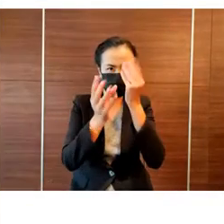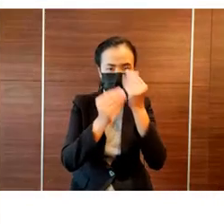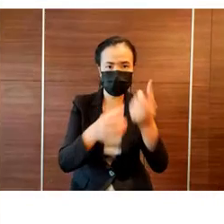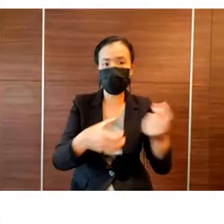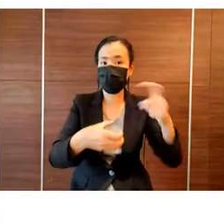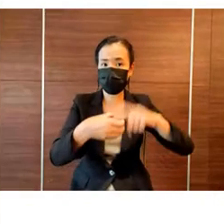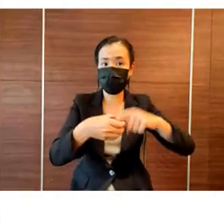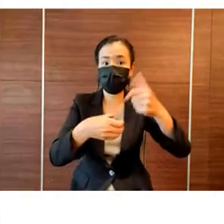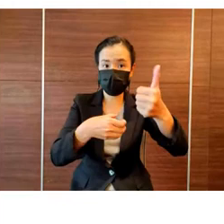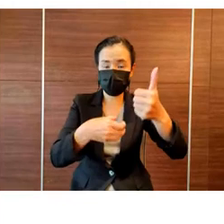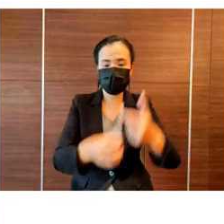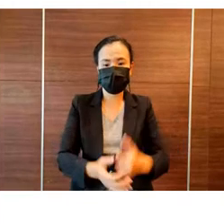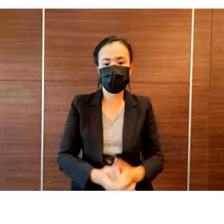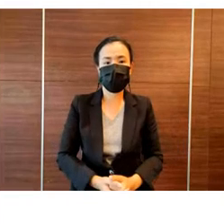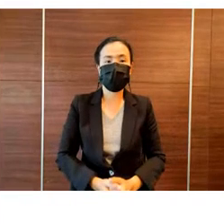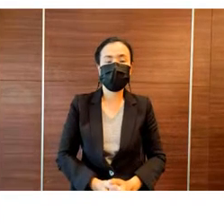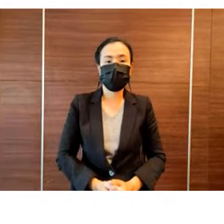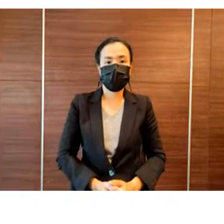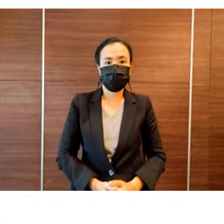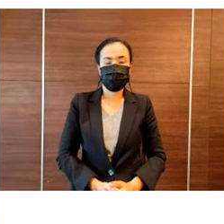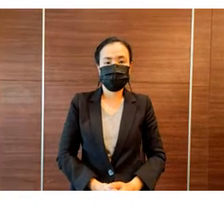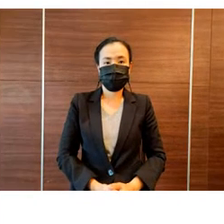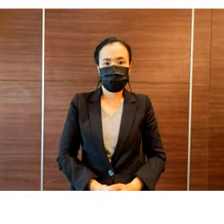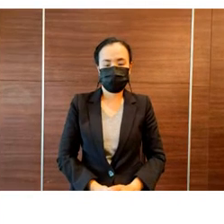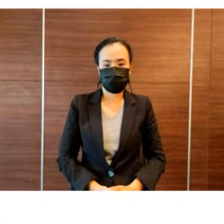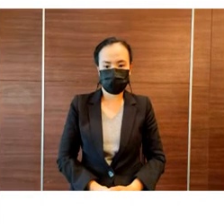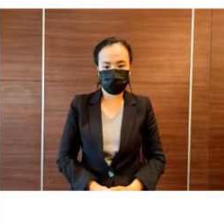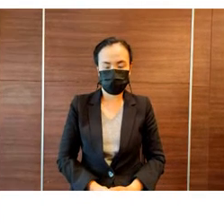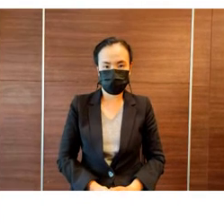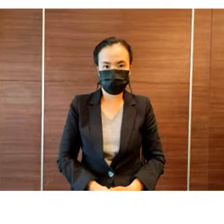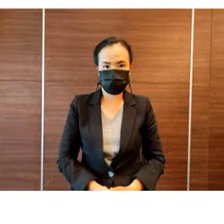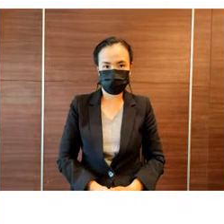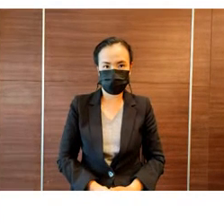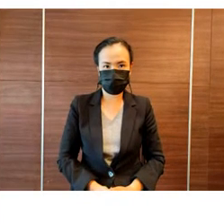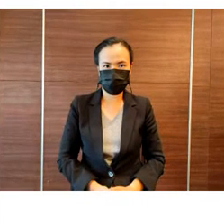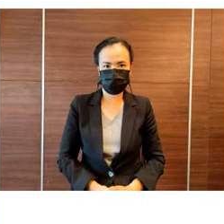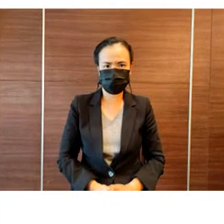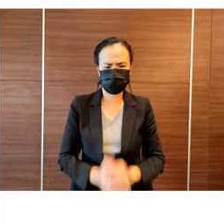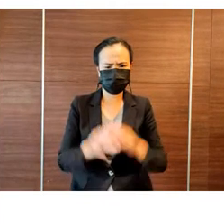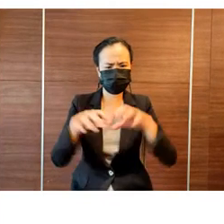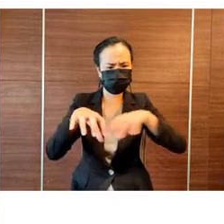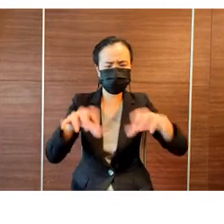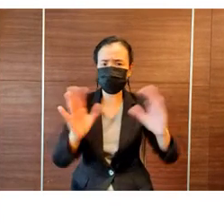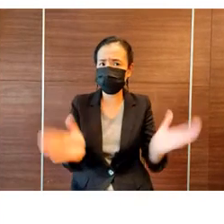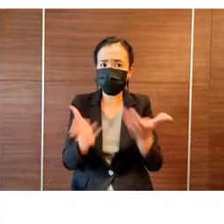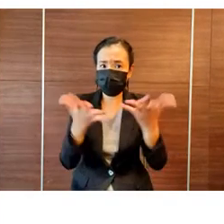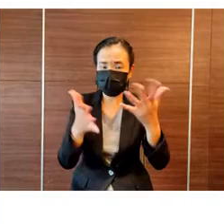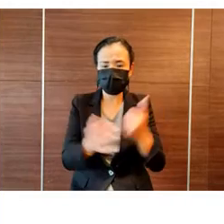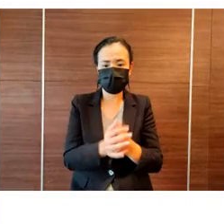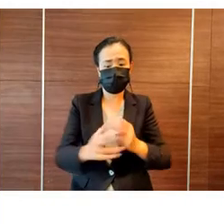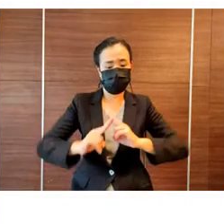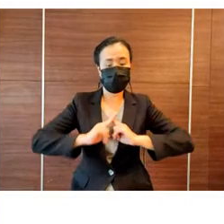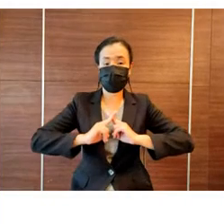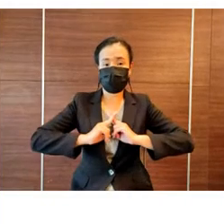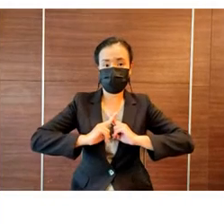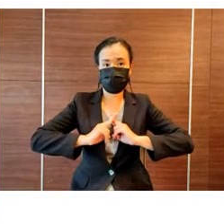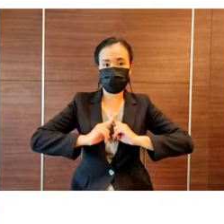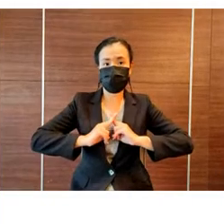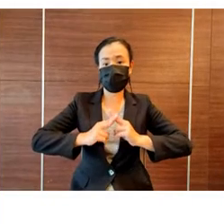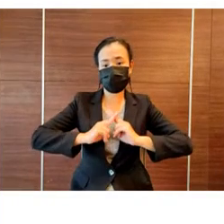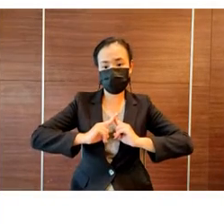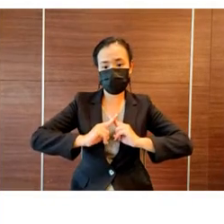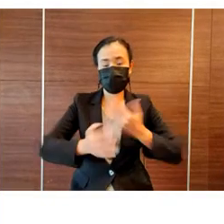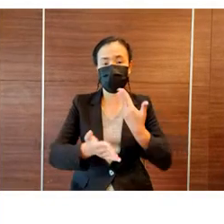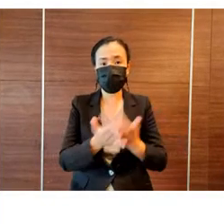ได้เลยเพราะว่ามันเป็นไม่ได้มีองค์กรใดๆมาซัพพอร์ตเราเราก็แค่คอนทริบิวต์โดยการโดเนทเ